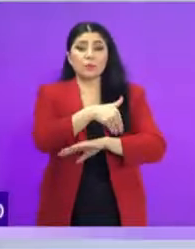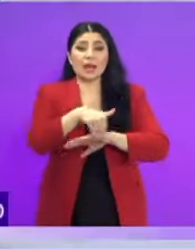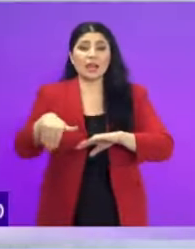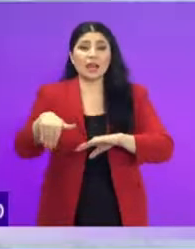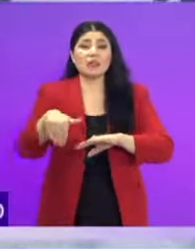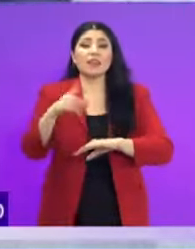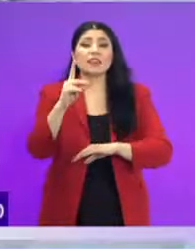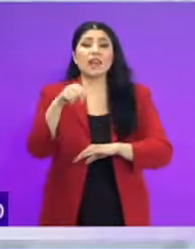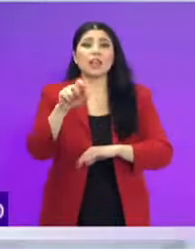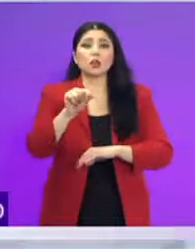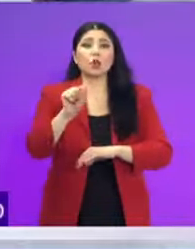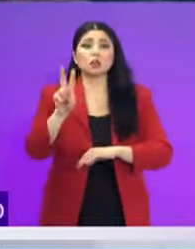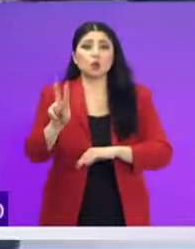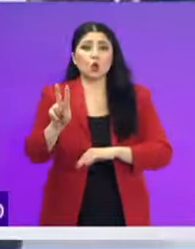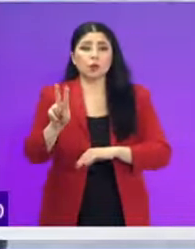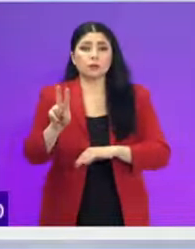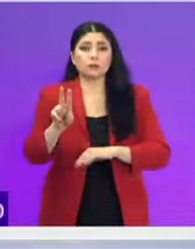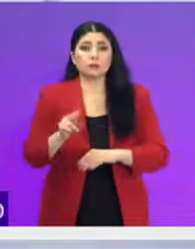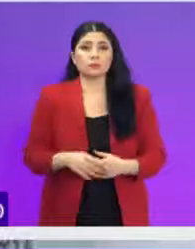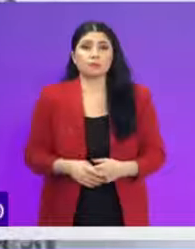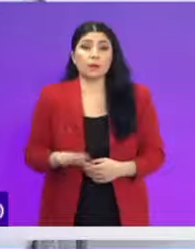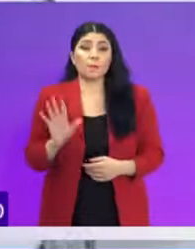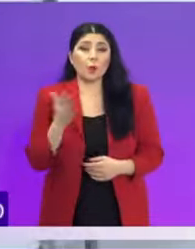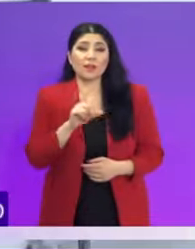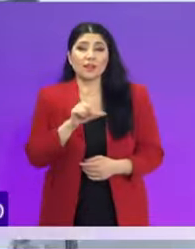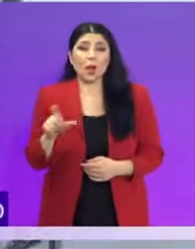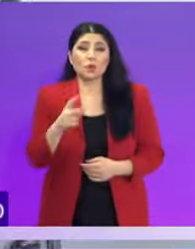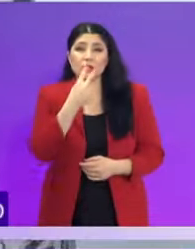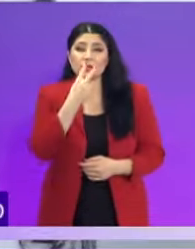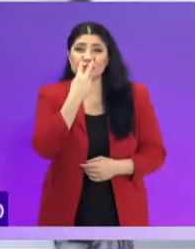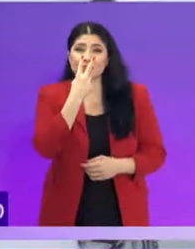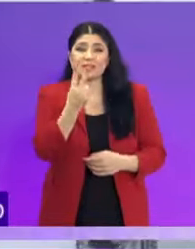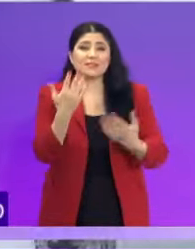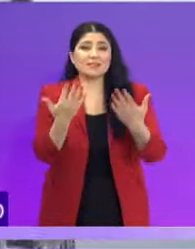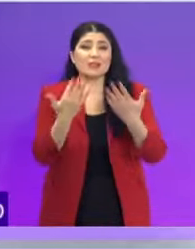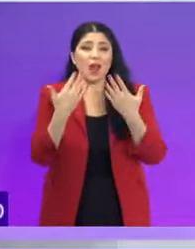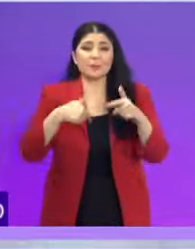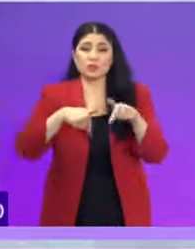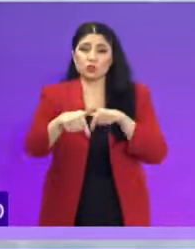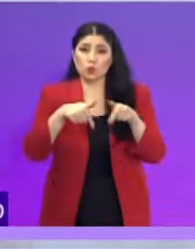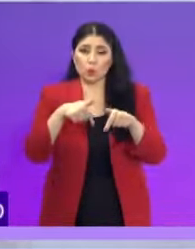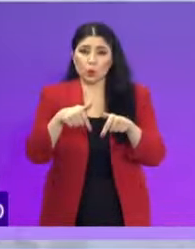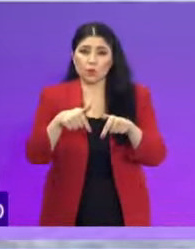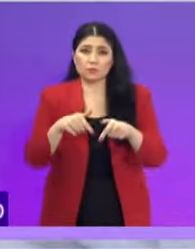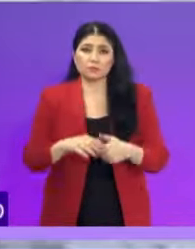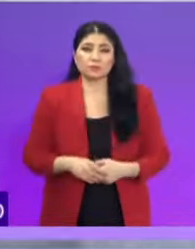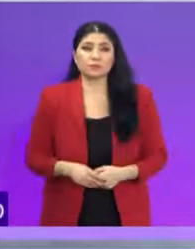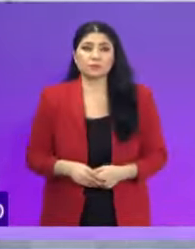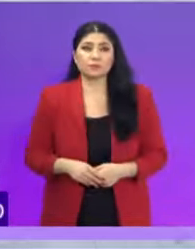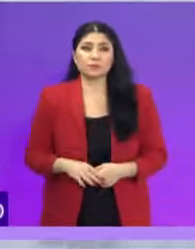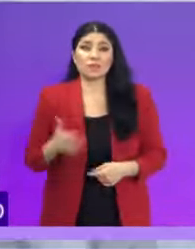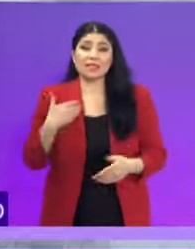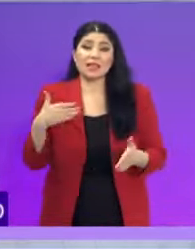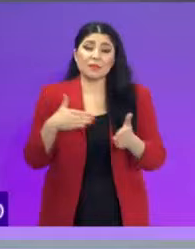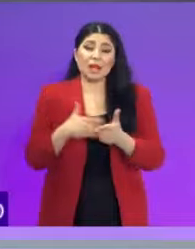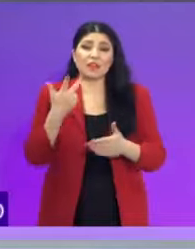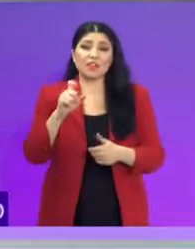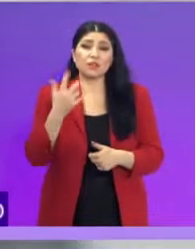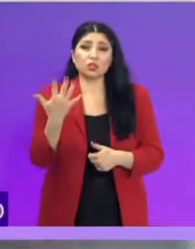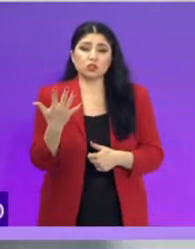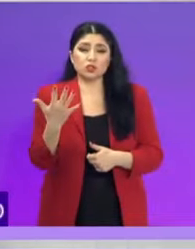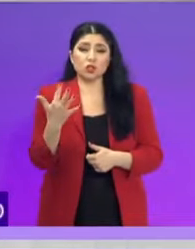DN22, este destul de probabil din cauza vizibilității extrem de reduse cât de curând să restricționăm la 3,5